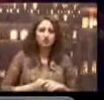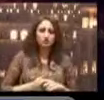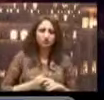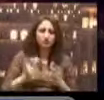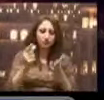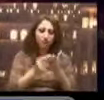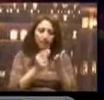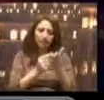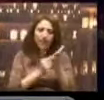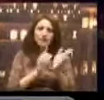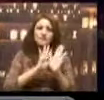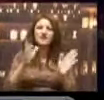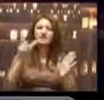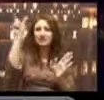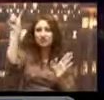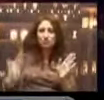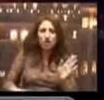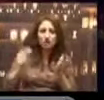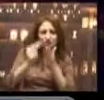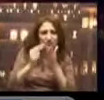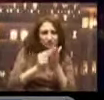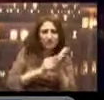يخص الشخصيه طبعا، في تشابه شديد جدا